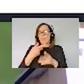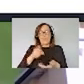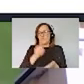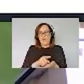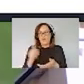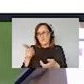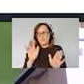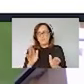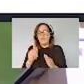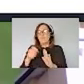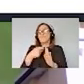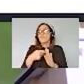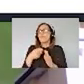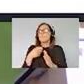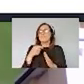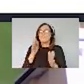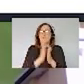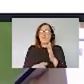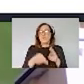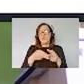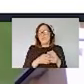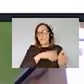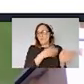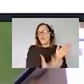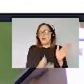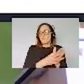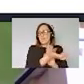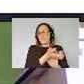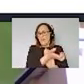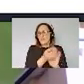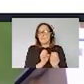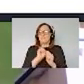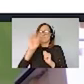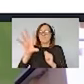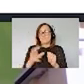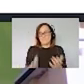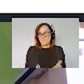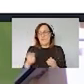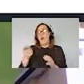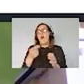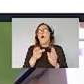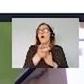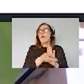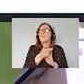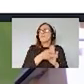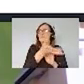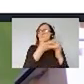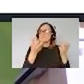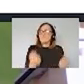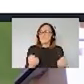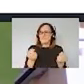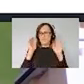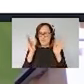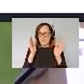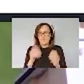zdążyli, natomiast filmy, tak jak mówię, w prostym narzędziu, w aplikacji można też nagrać i też wysyłać, ale filmy też obciążają media społecznościowe, też proszę o tym pamiętać.